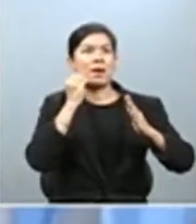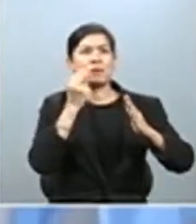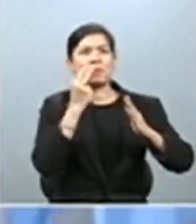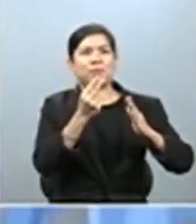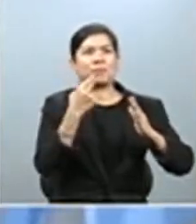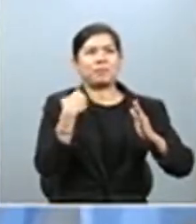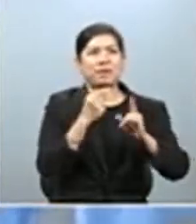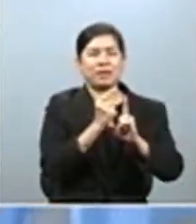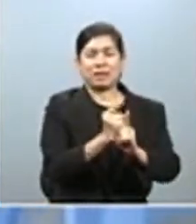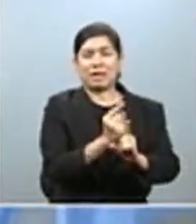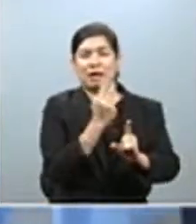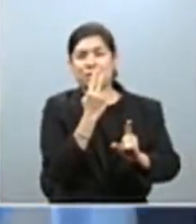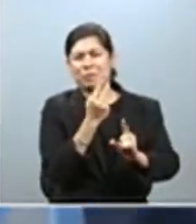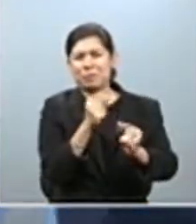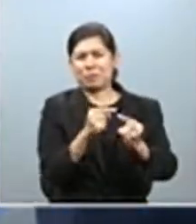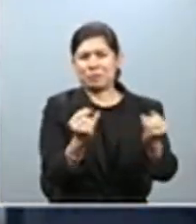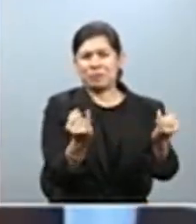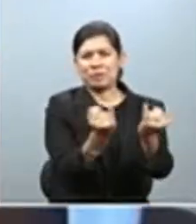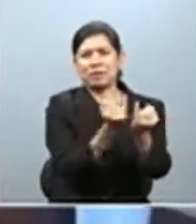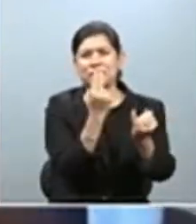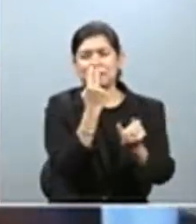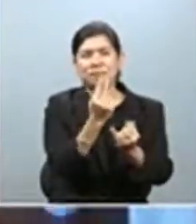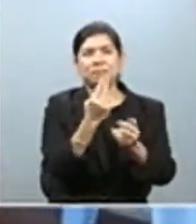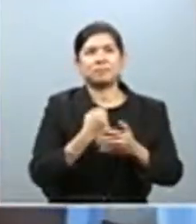close up เลยนะคะคุณป้า